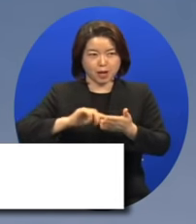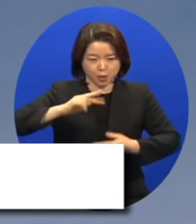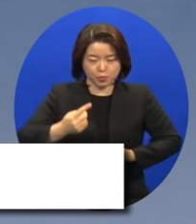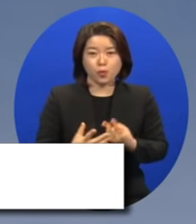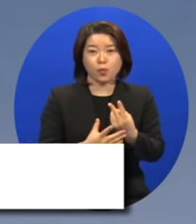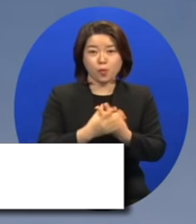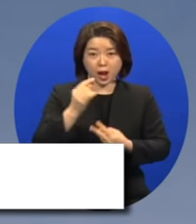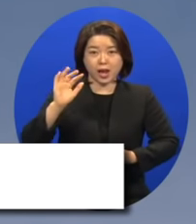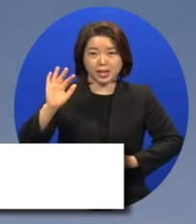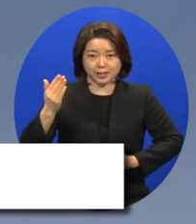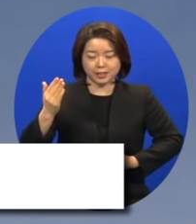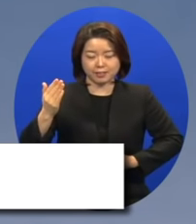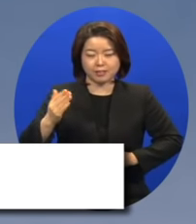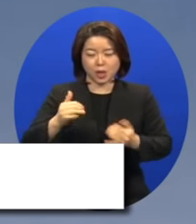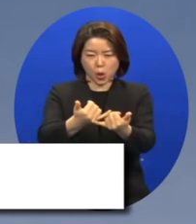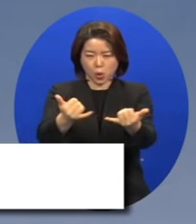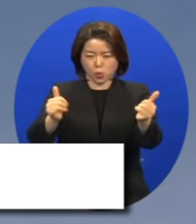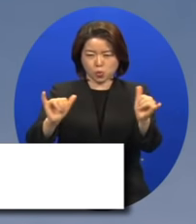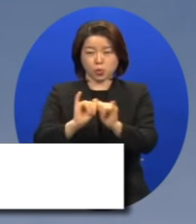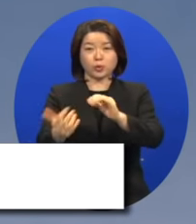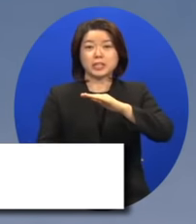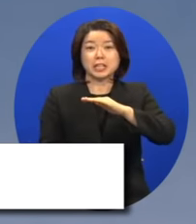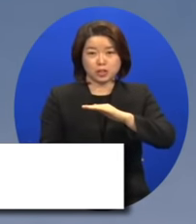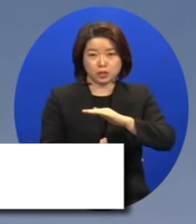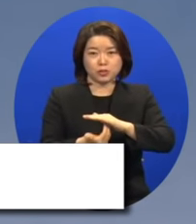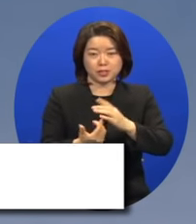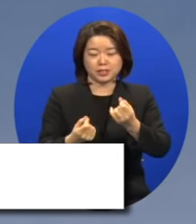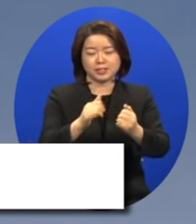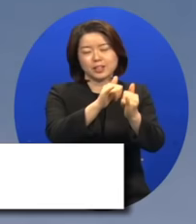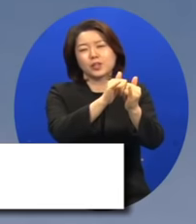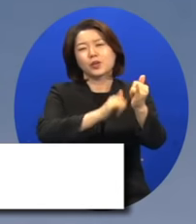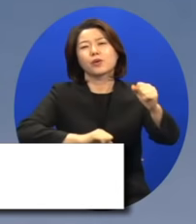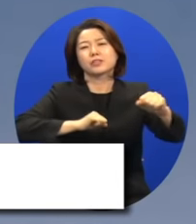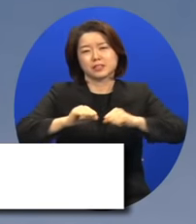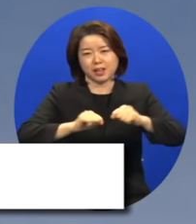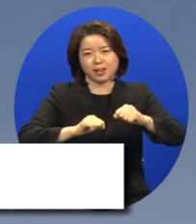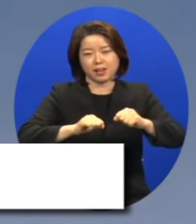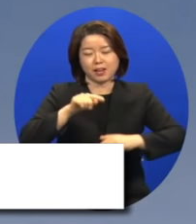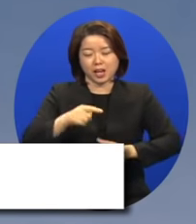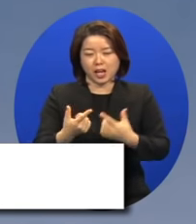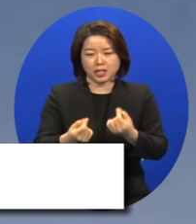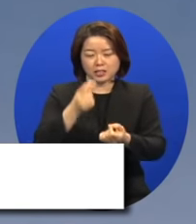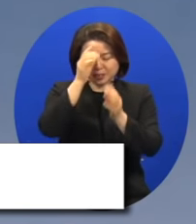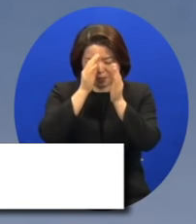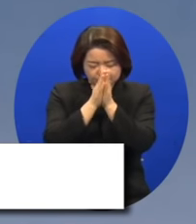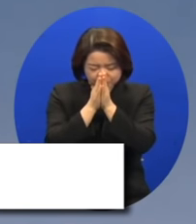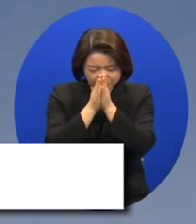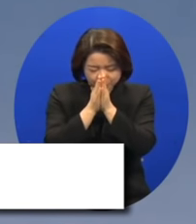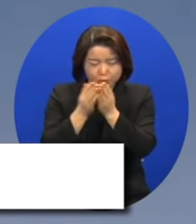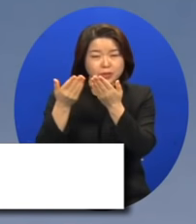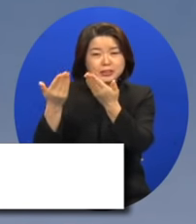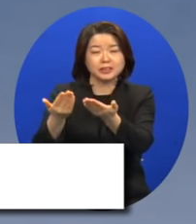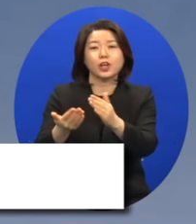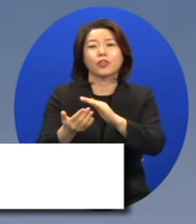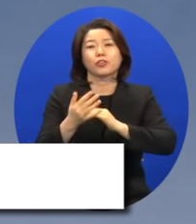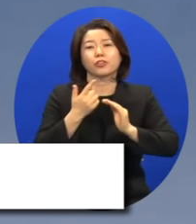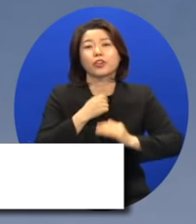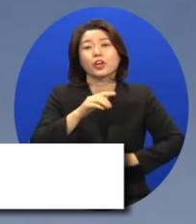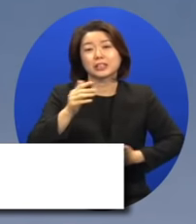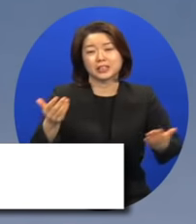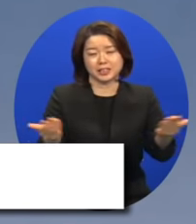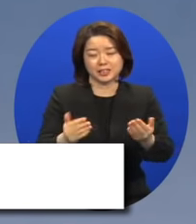진정으로마음이하나인공동체를형성하는역사, 우리가그토록기도해왔던바로그일이 우리